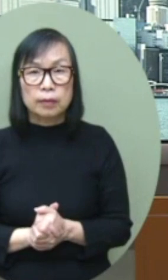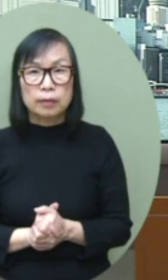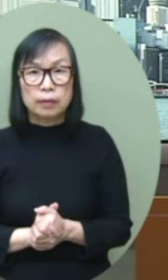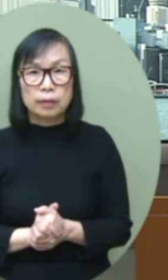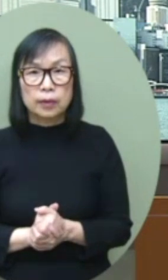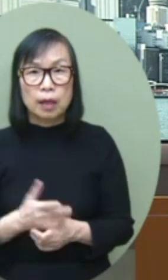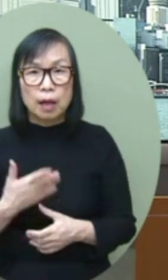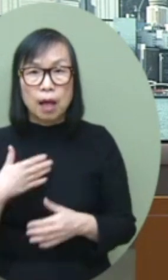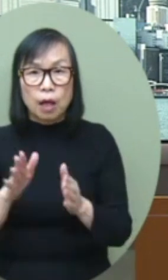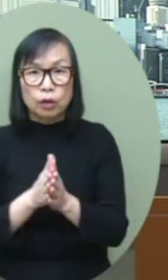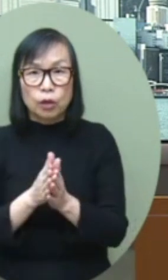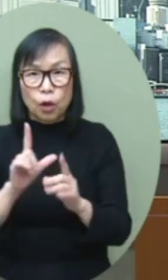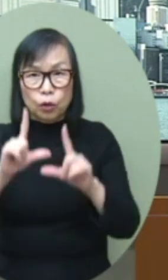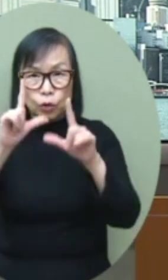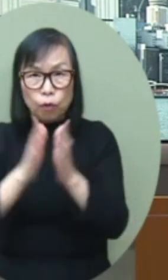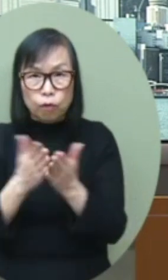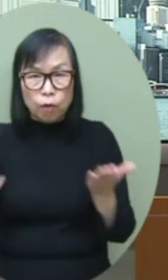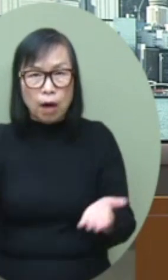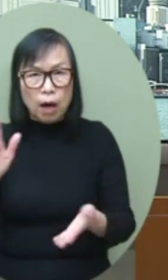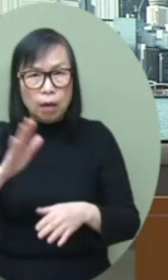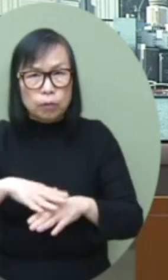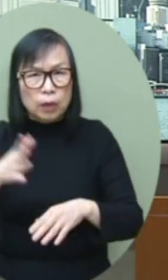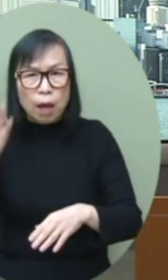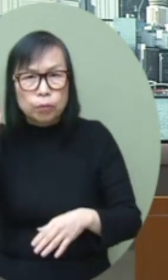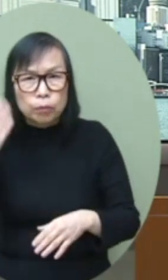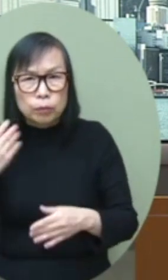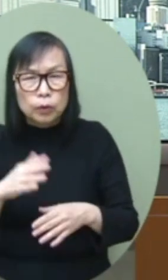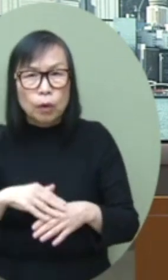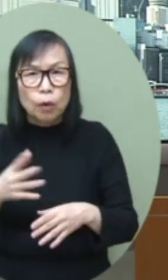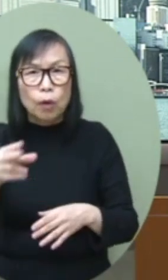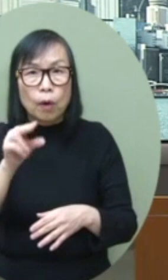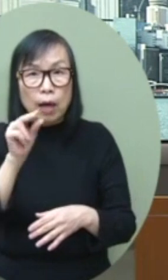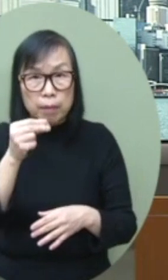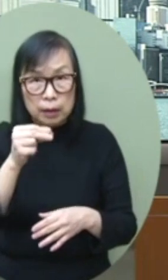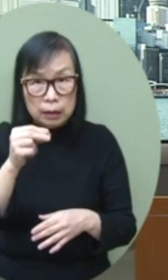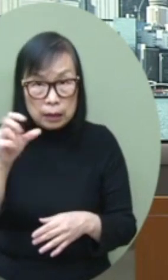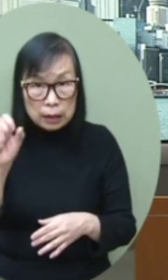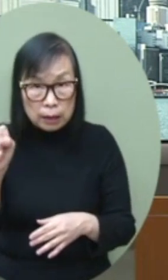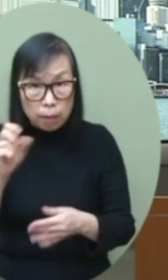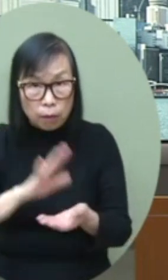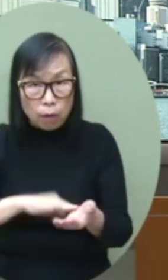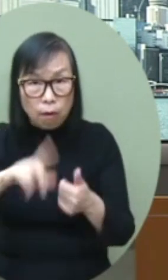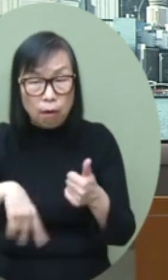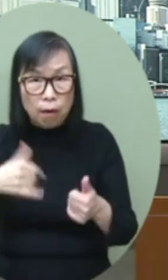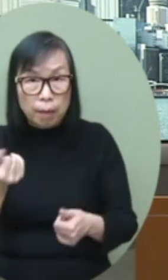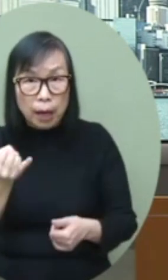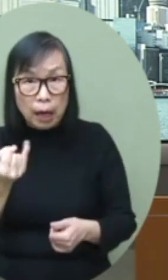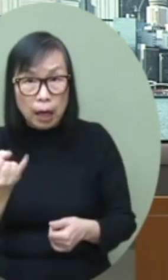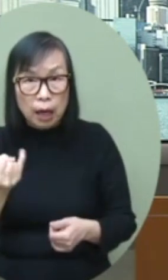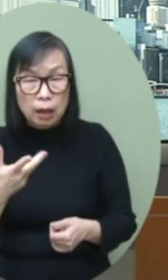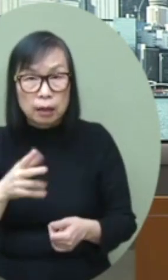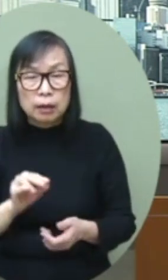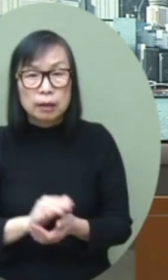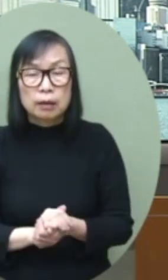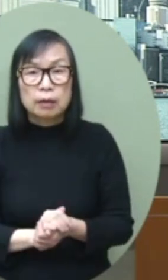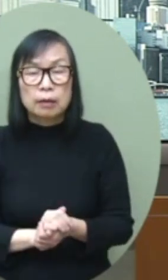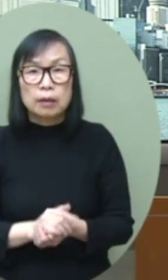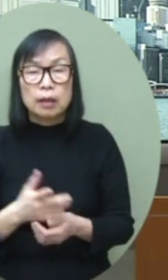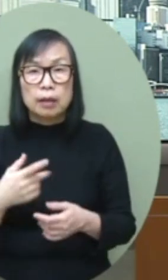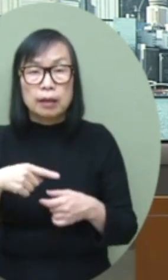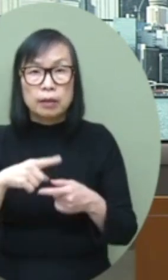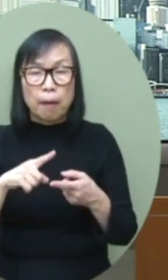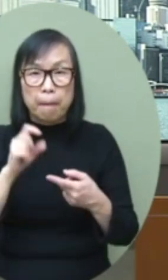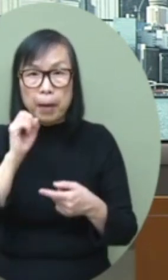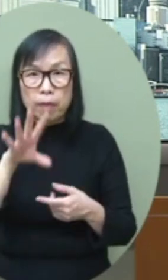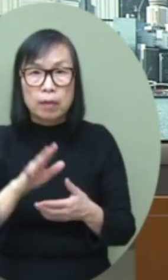你好，東方嘅，唔好意思，啱啱聽唔到，今日初確係咪70宗個案啊？ 70多宗 ，好。另外就想問